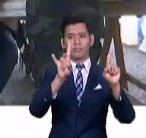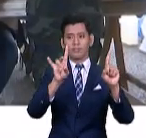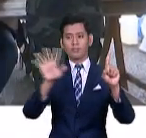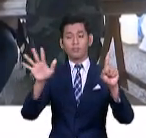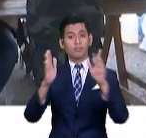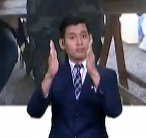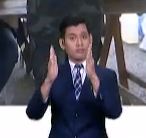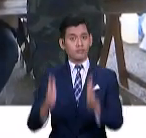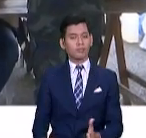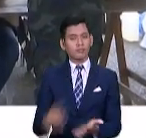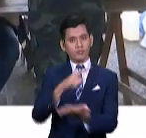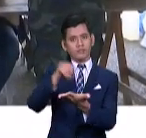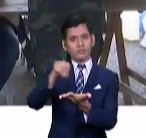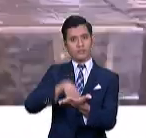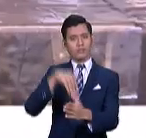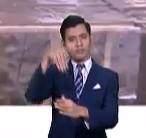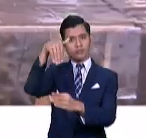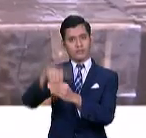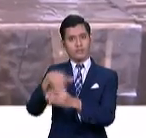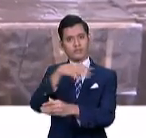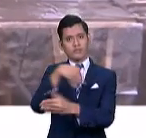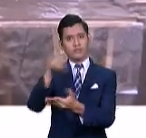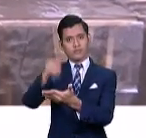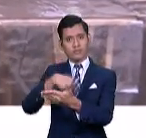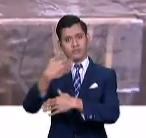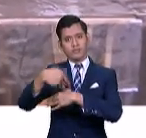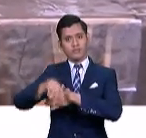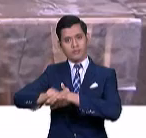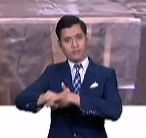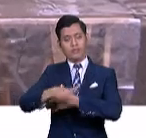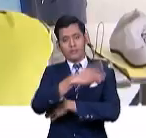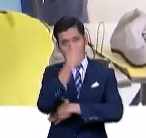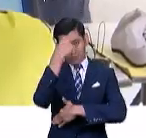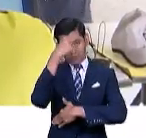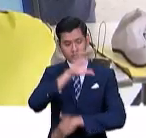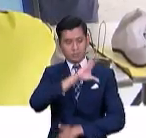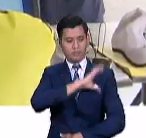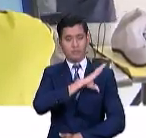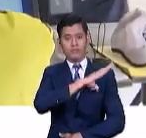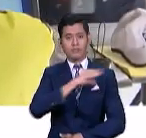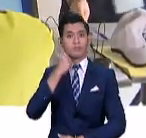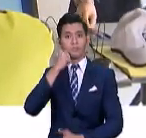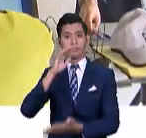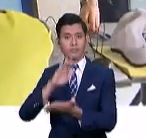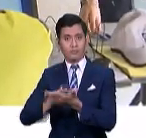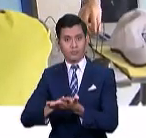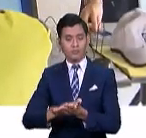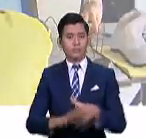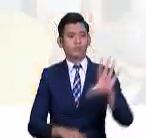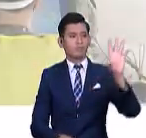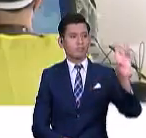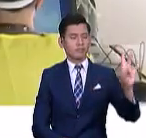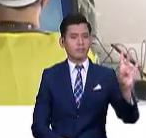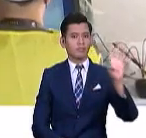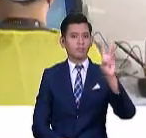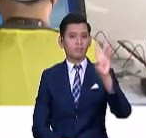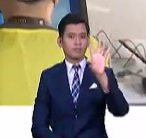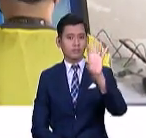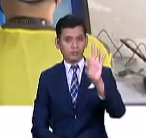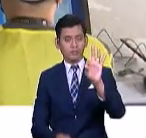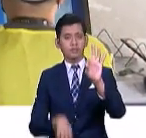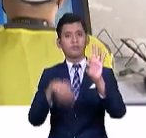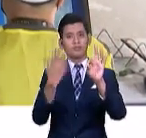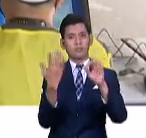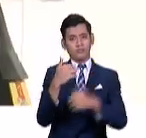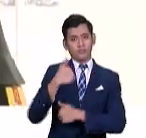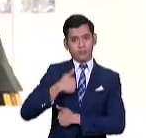1,175 pengundi, termasuk undi pos melibatkan anggota polis dan pasangan, manakala 679 pula adalah tentera.